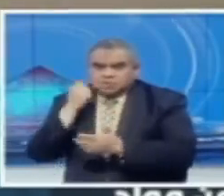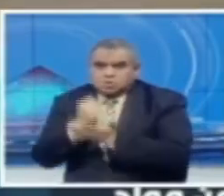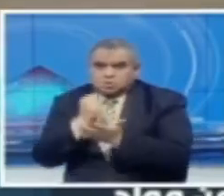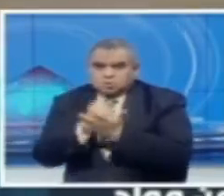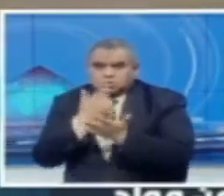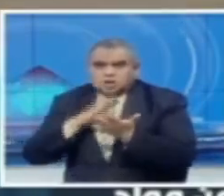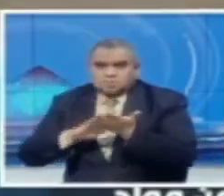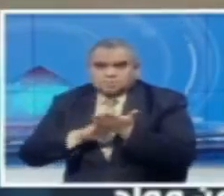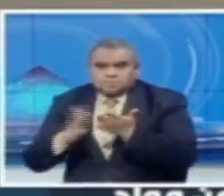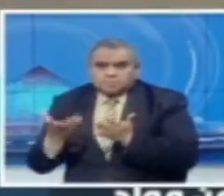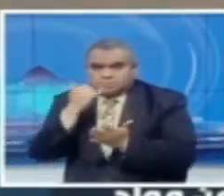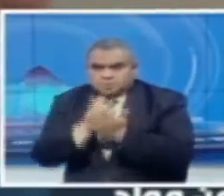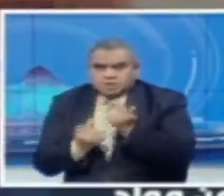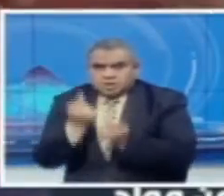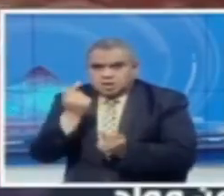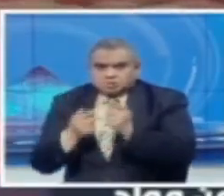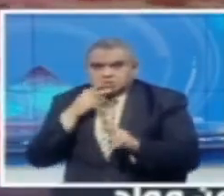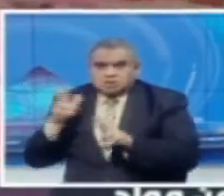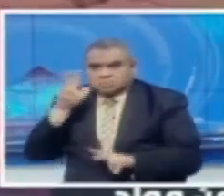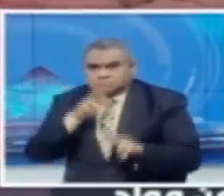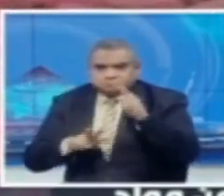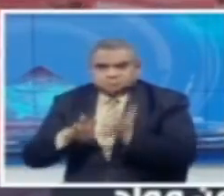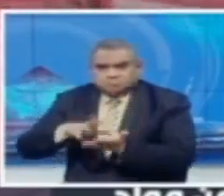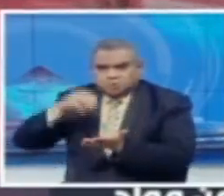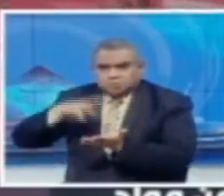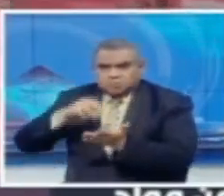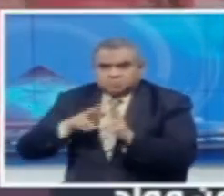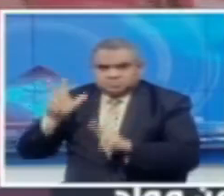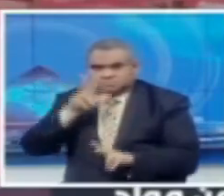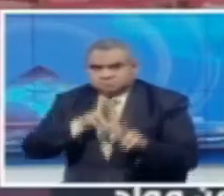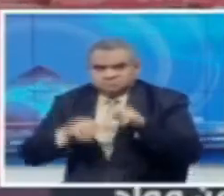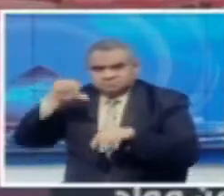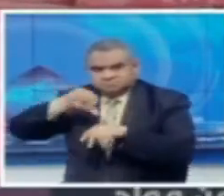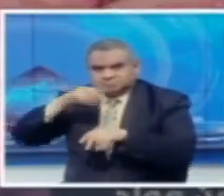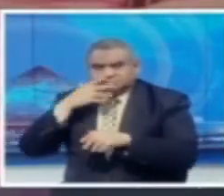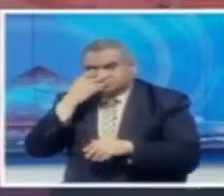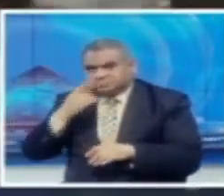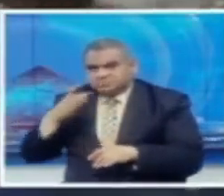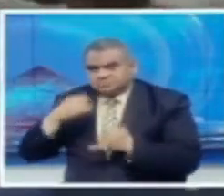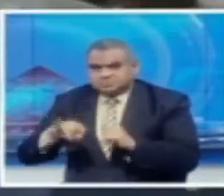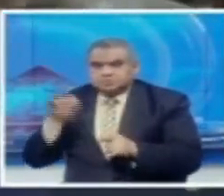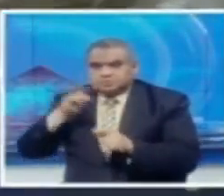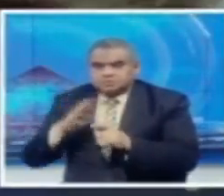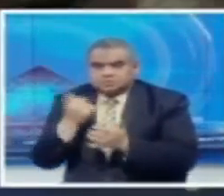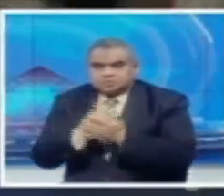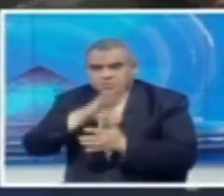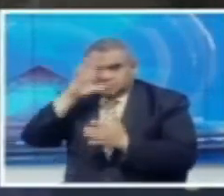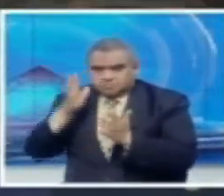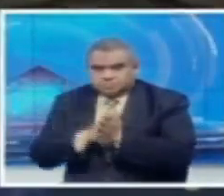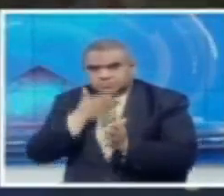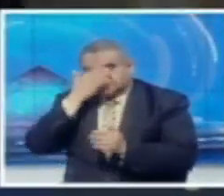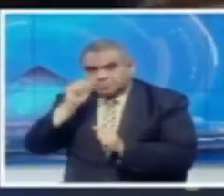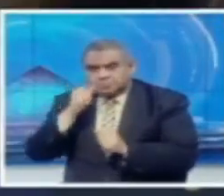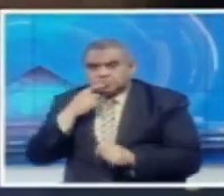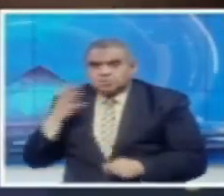الأسمدة والمخصبات الزراعية المغشوشة والمقلدة والمصنعة من مواد خام مجهولة المصدر وضبط المسؤولين عنها،